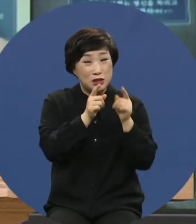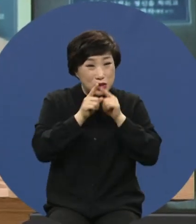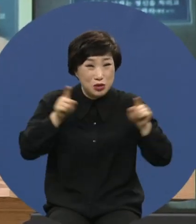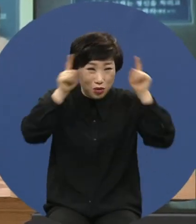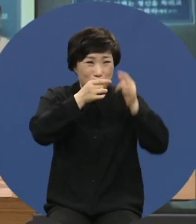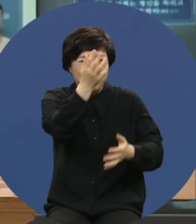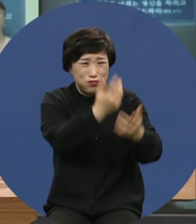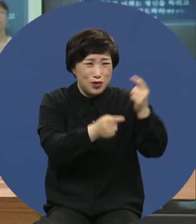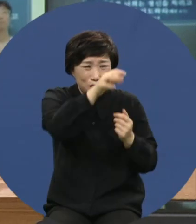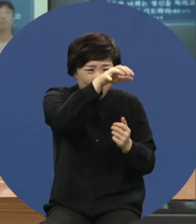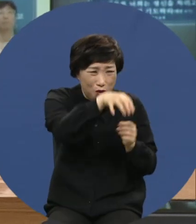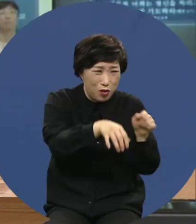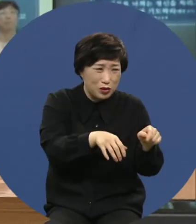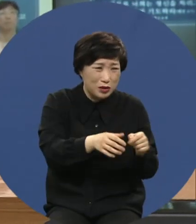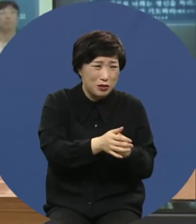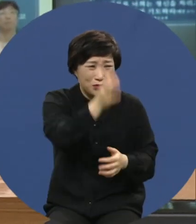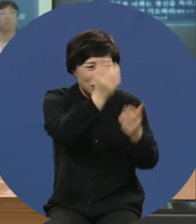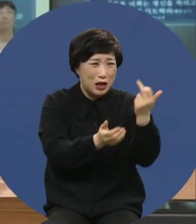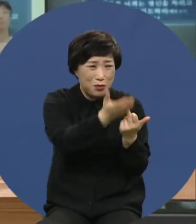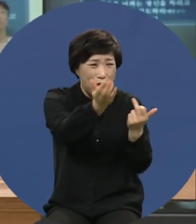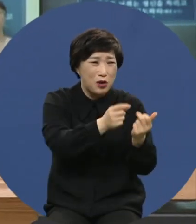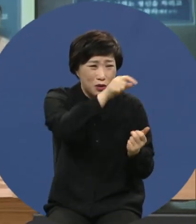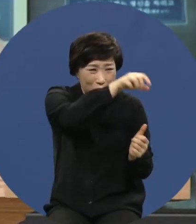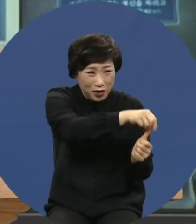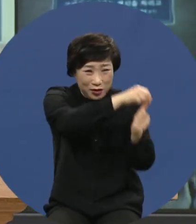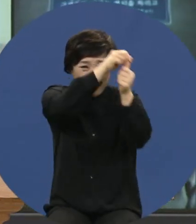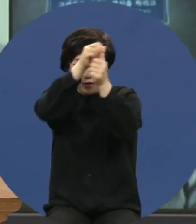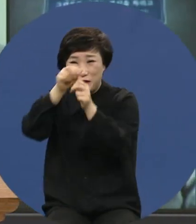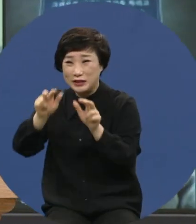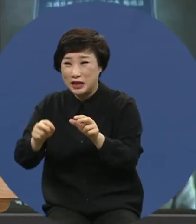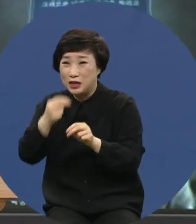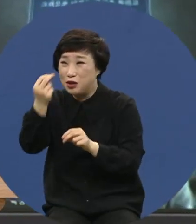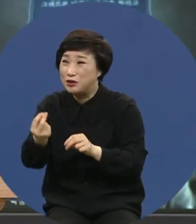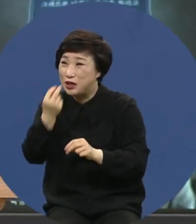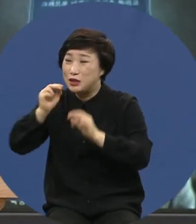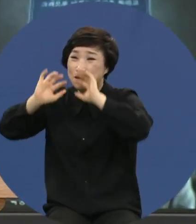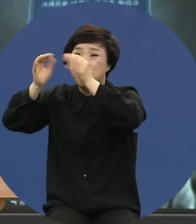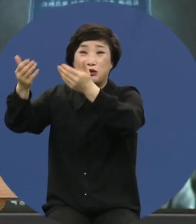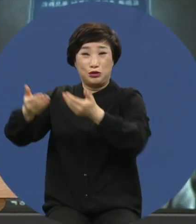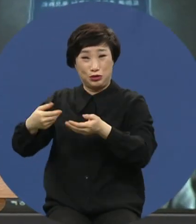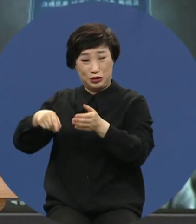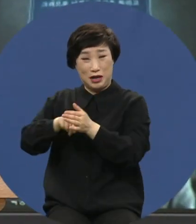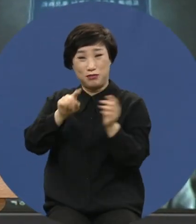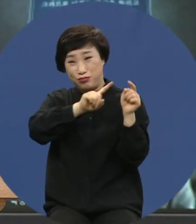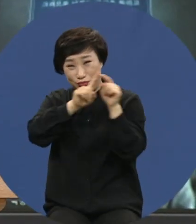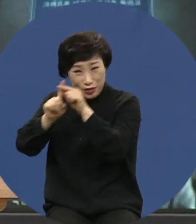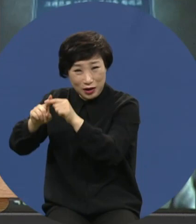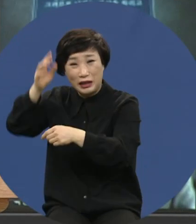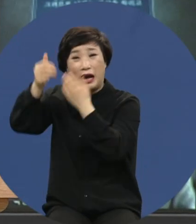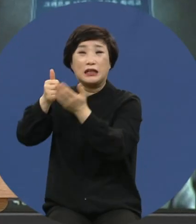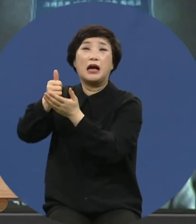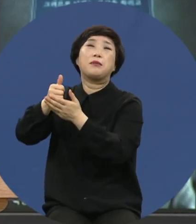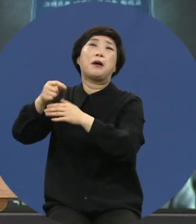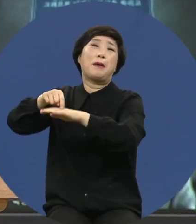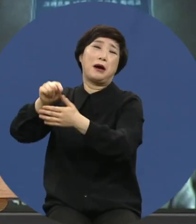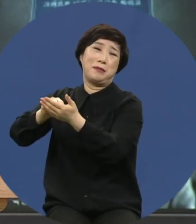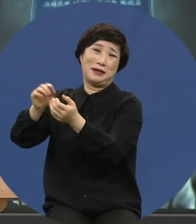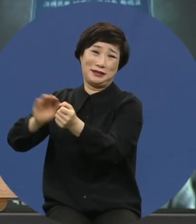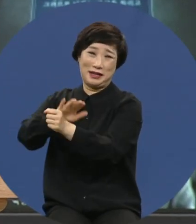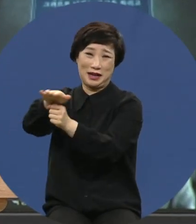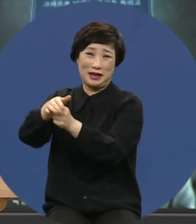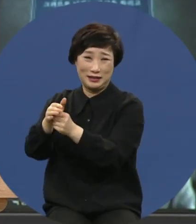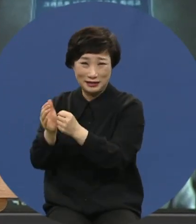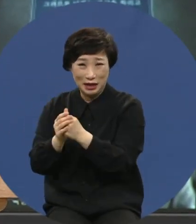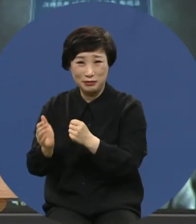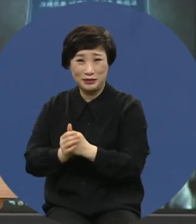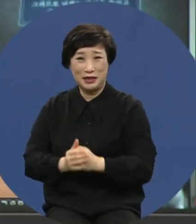지옥에서 건져서 영생과 천국을 부여하기 위한 일방적인 하나님의 일심의 사랑이었다 이